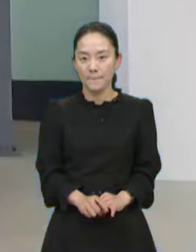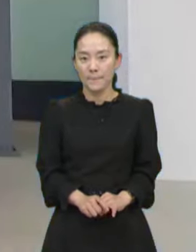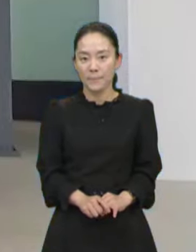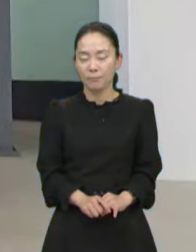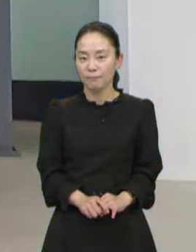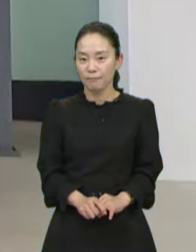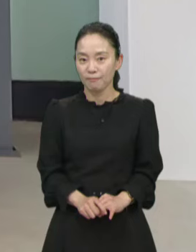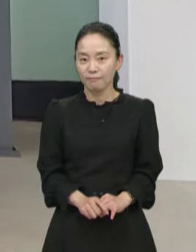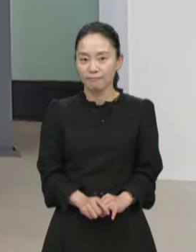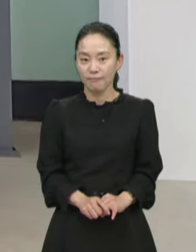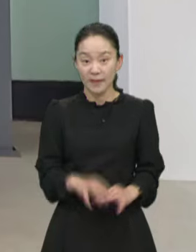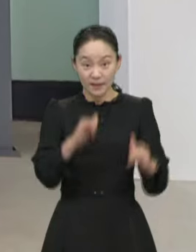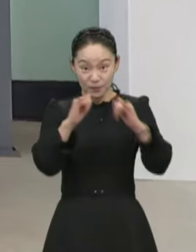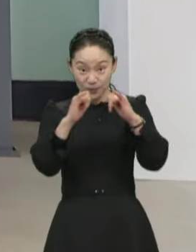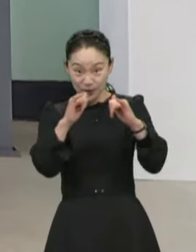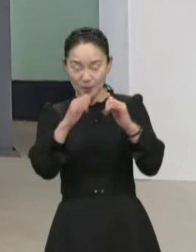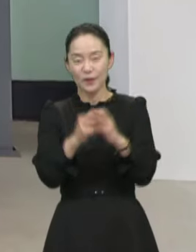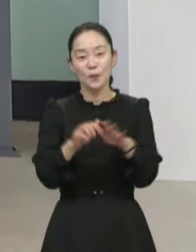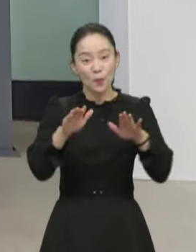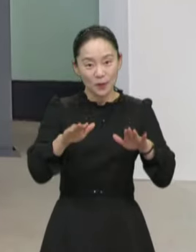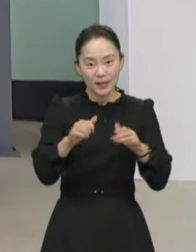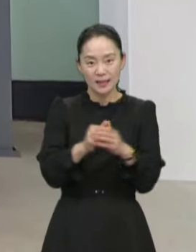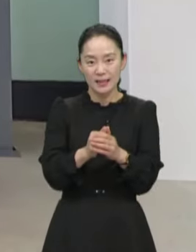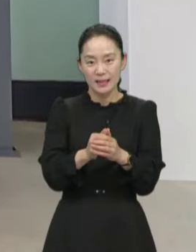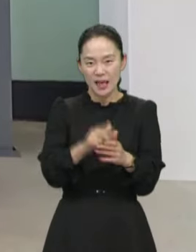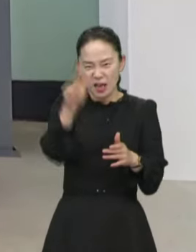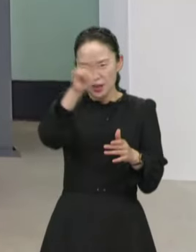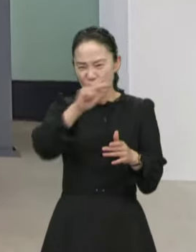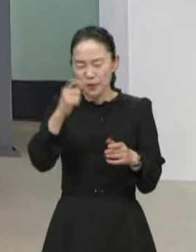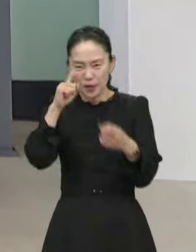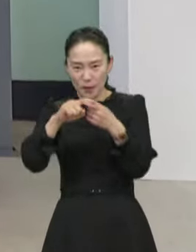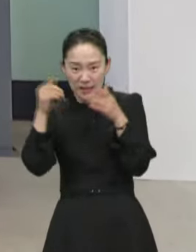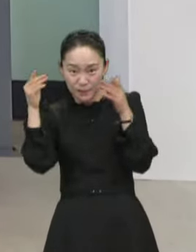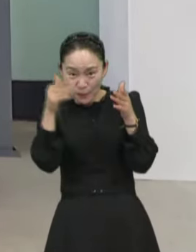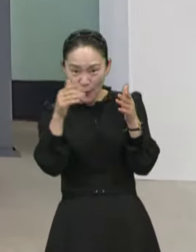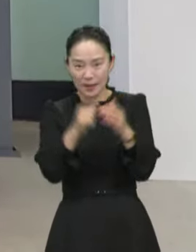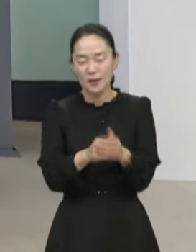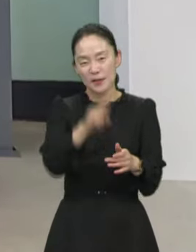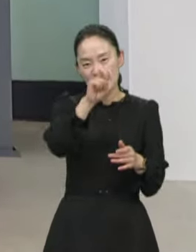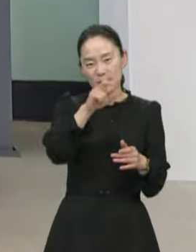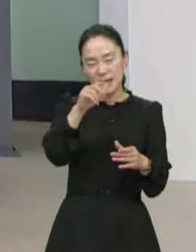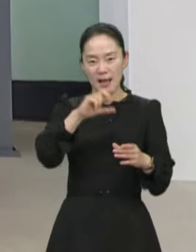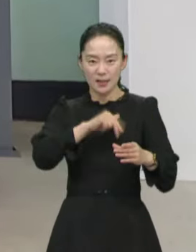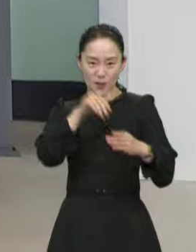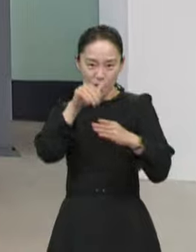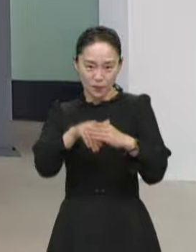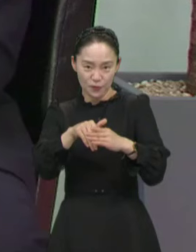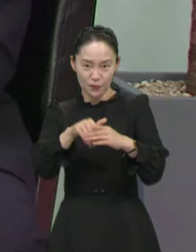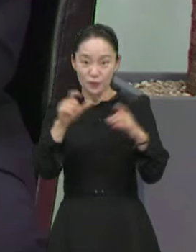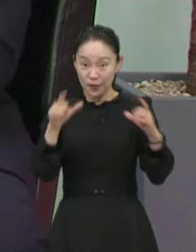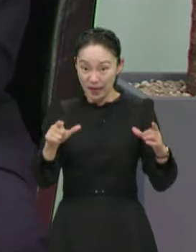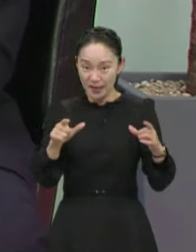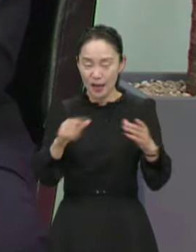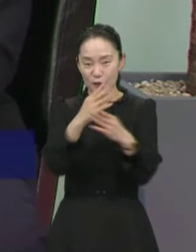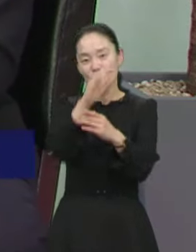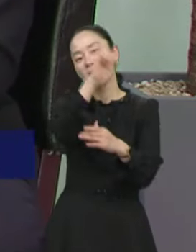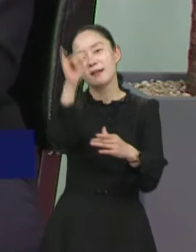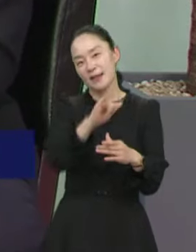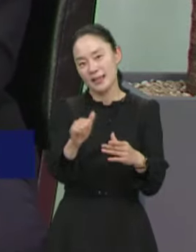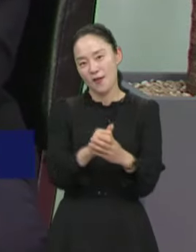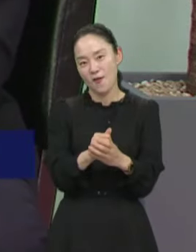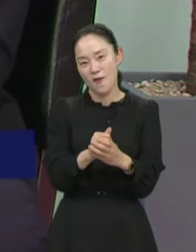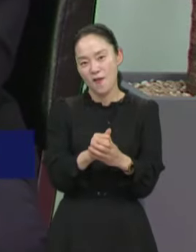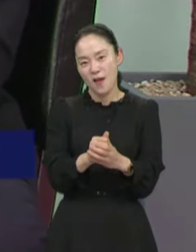있니다 단도직입 인터뷰 오늘은 전국적 관심을 모았던 22대 총선 선거구인 유성에서